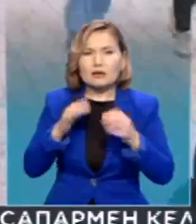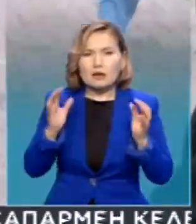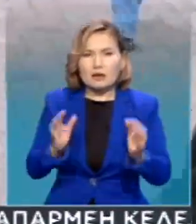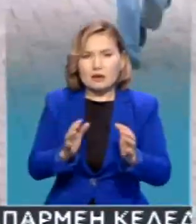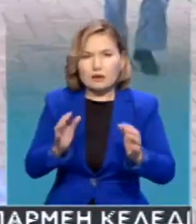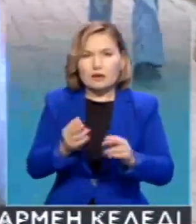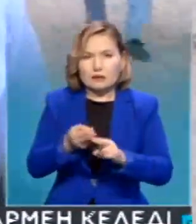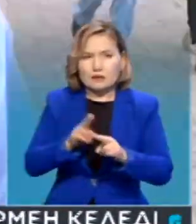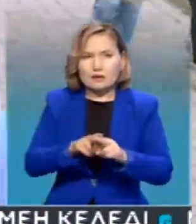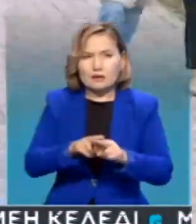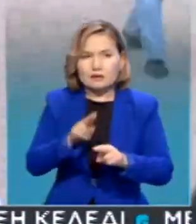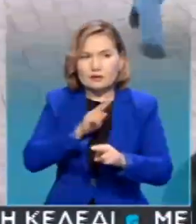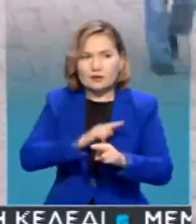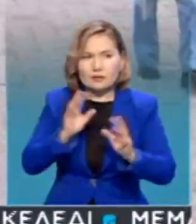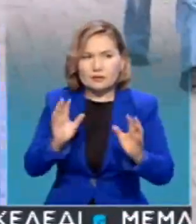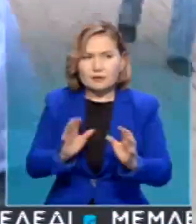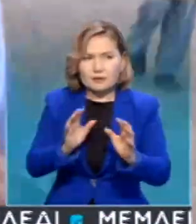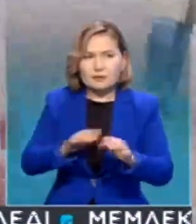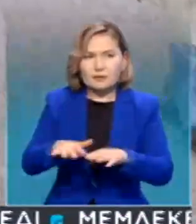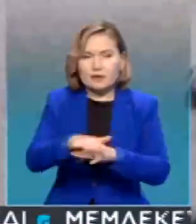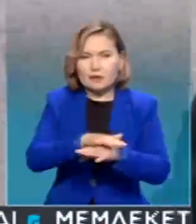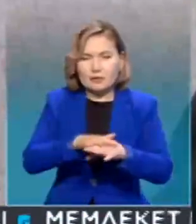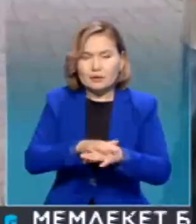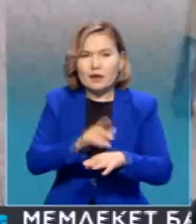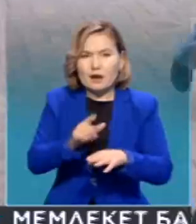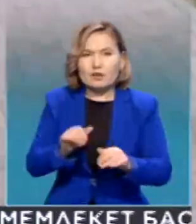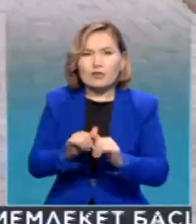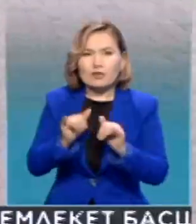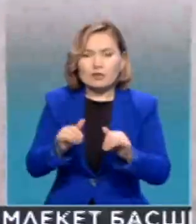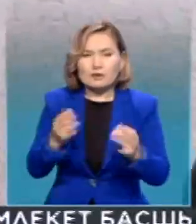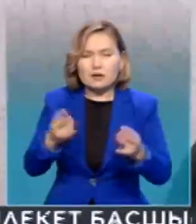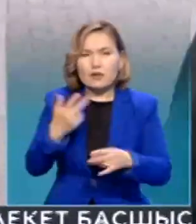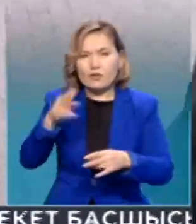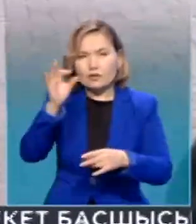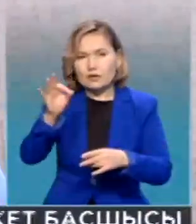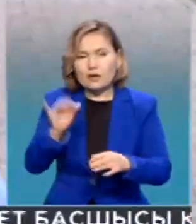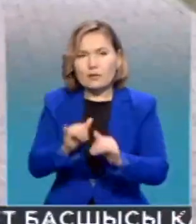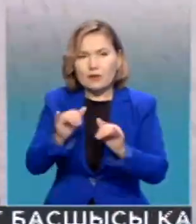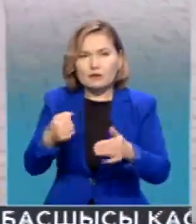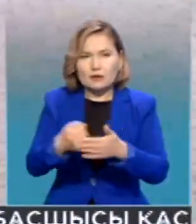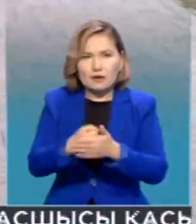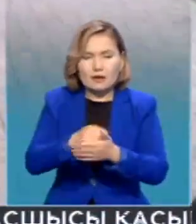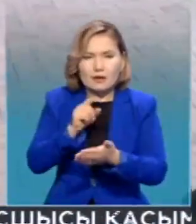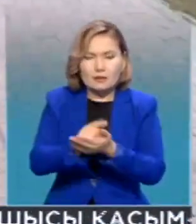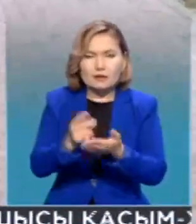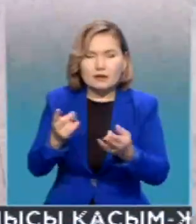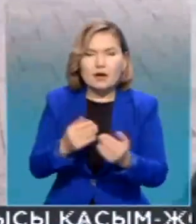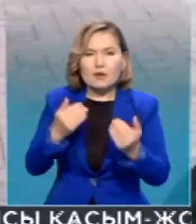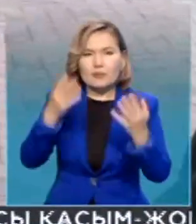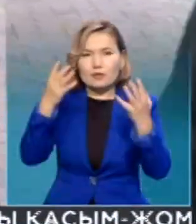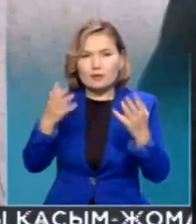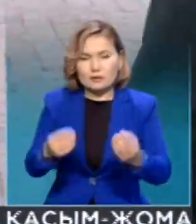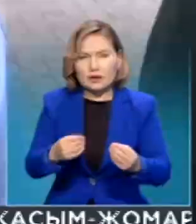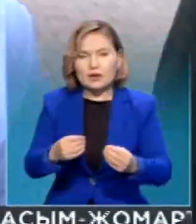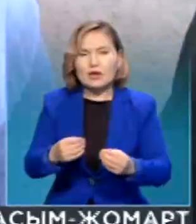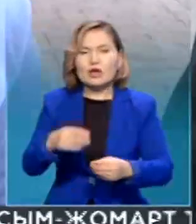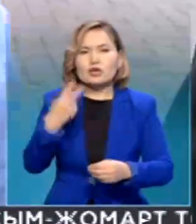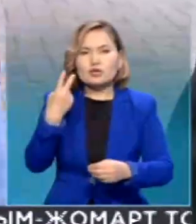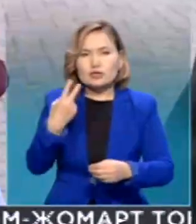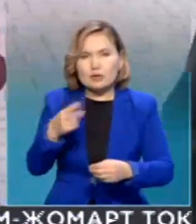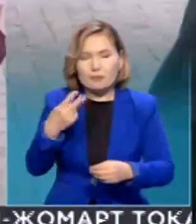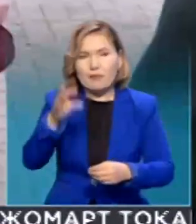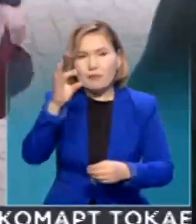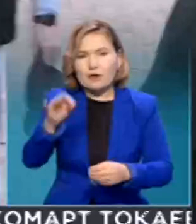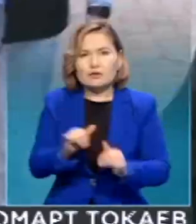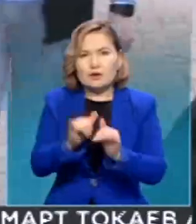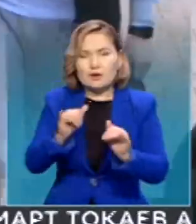салтын сақтайтын халықтың санын өсіру керек, 30%-ға жеткізу керек. Бүгінгі таңда 20-дан асып